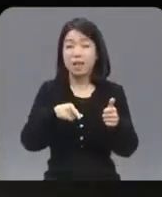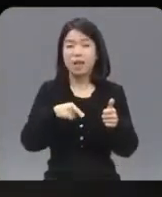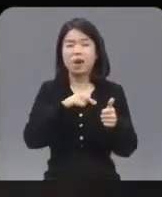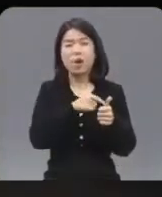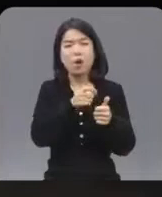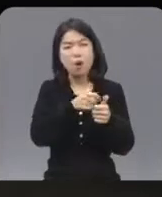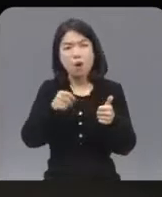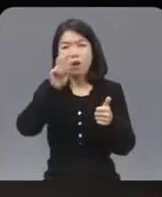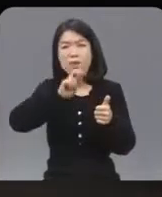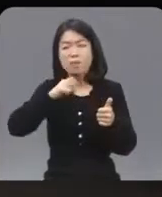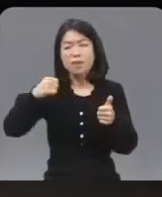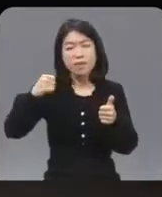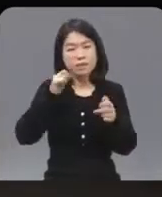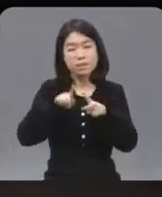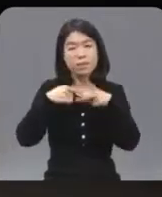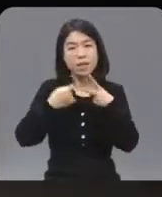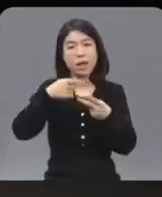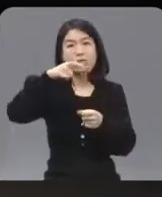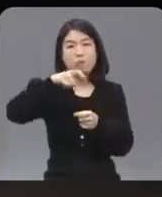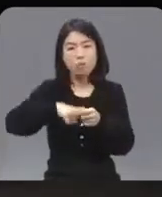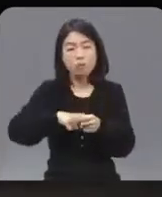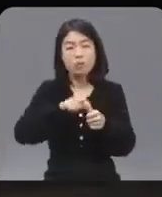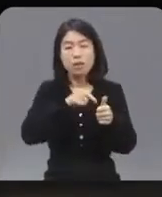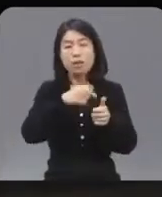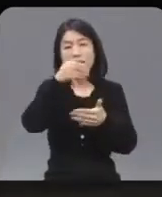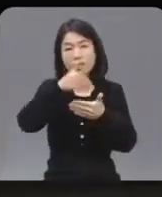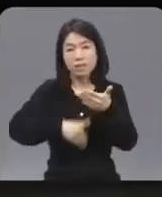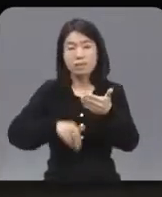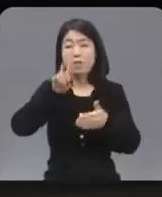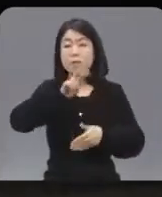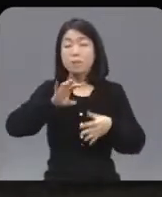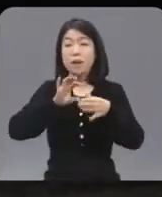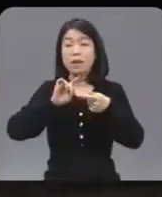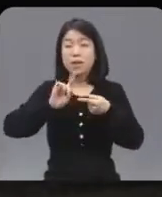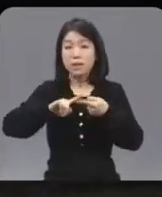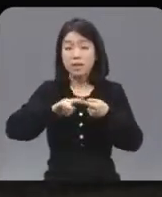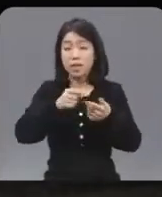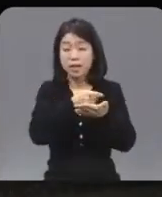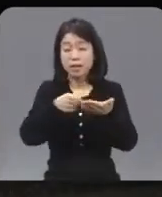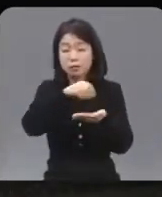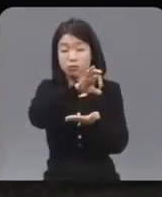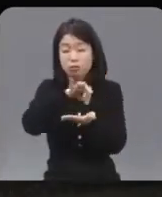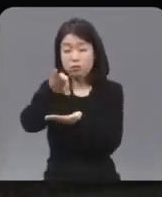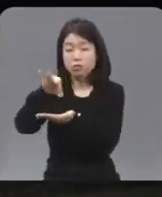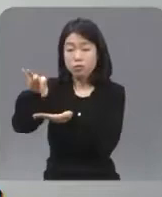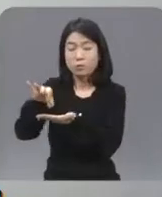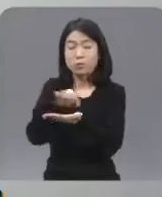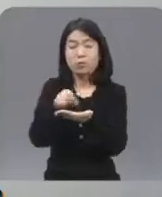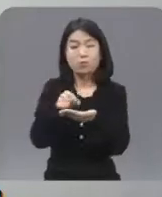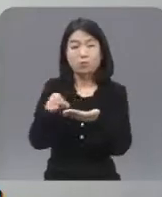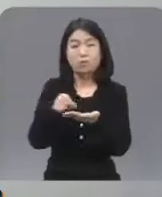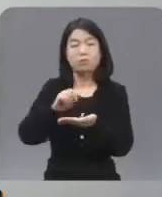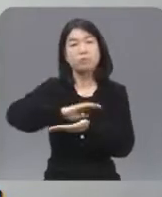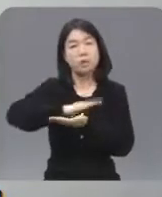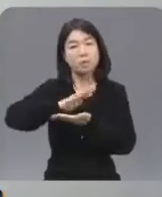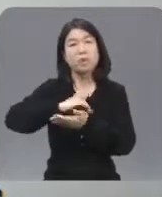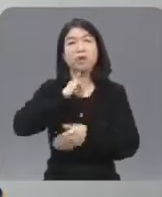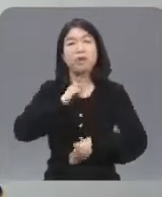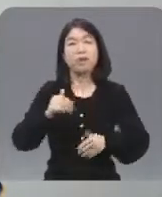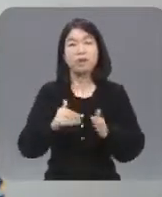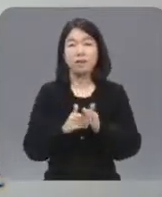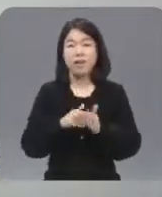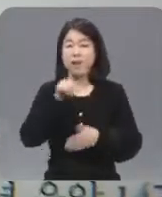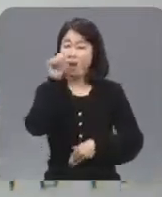음악의 힘을 이해해보고자 헤세가 남긴 음악에 관한 글만을 모은 특별한 책입니다. 좋아하는